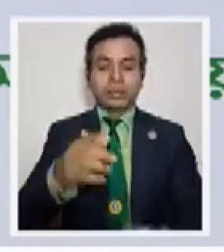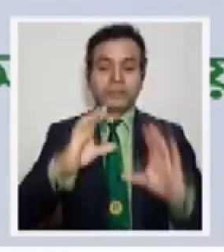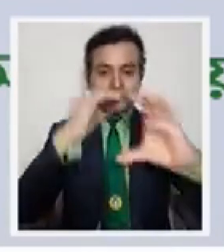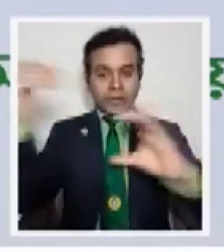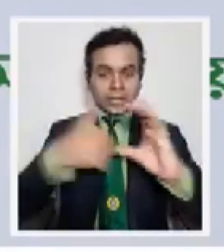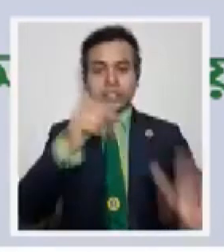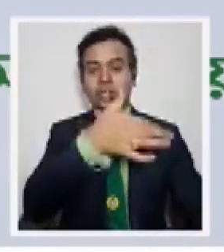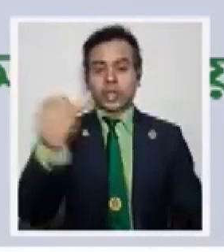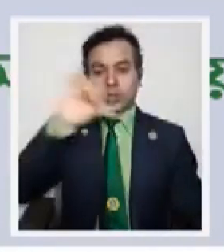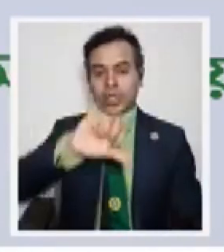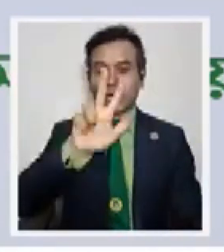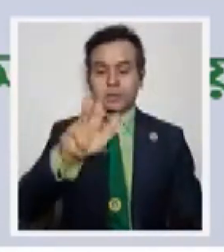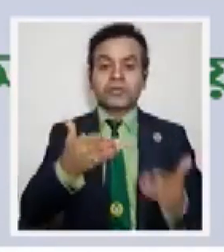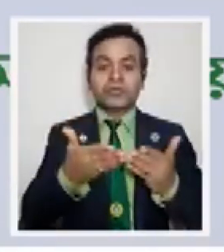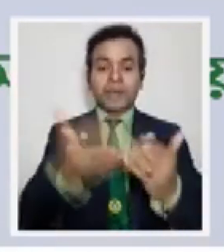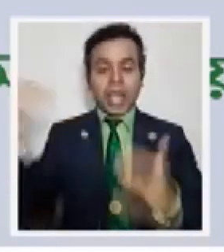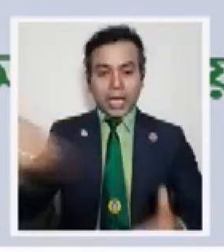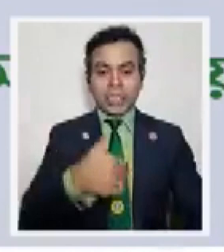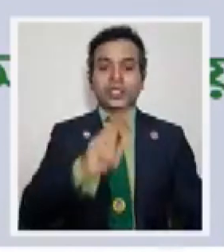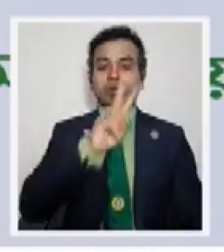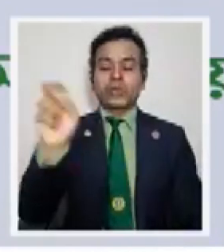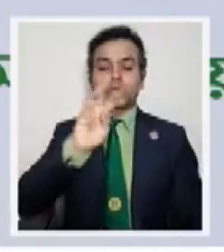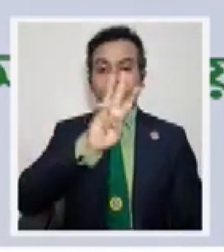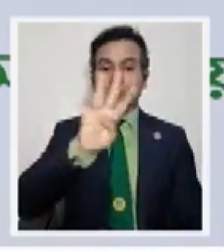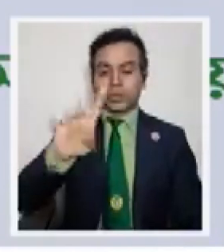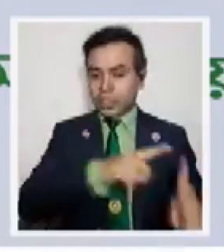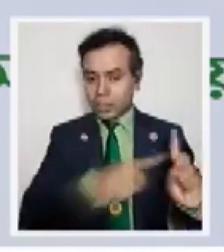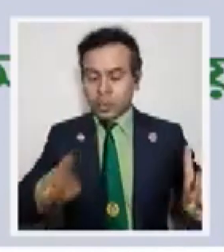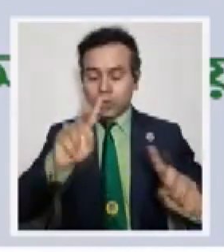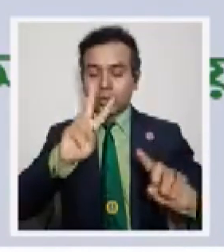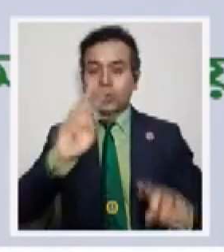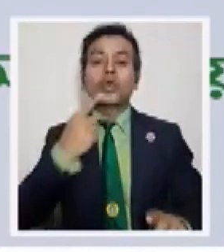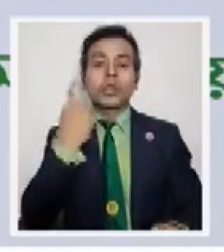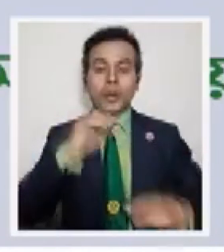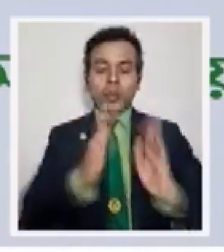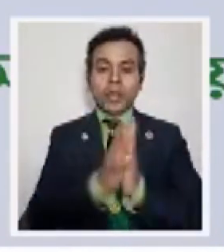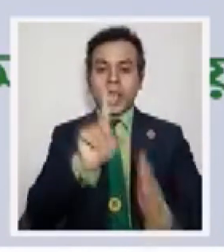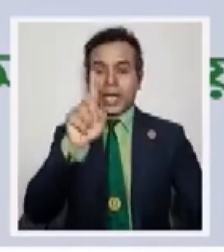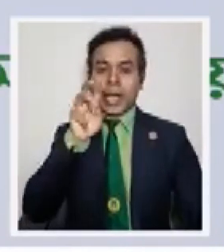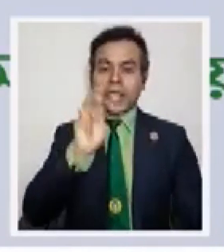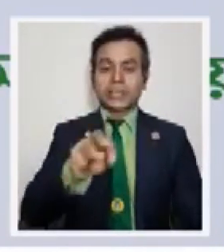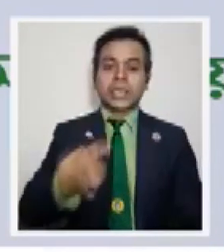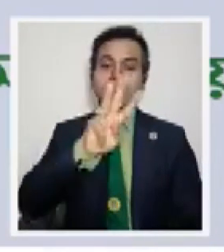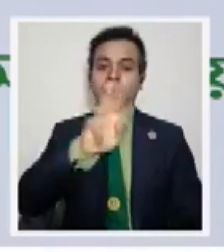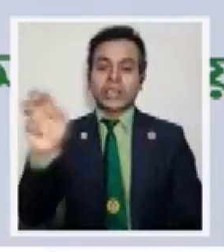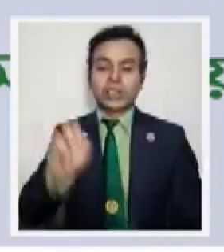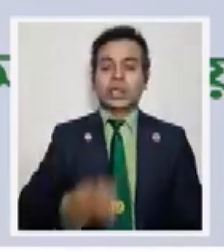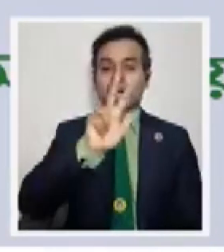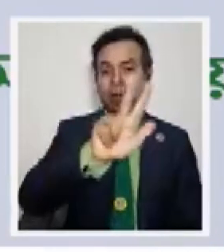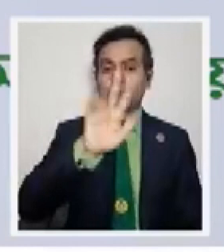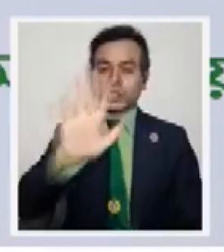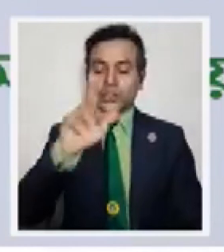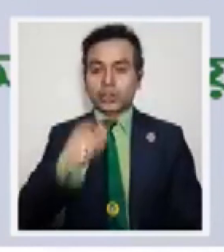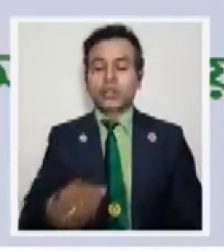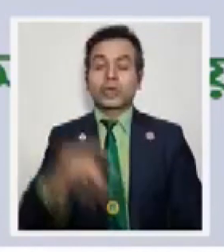স্ক্রিনিং কার্যক্রম, বিমানবন্দরে 493 জনকে গত 24 ঘন্টায় স্ক্রিনিং করা হয়েছে, স্থলবন্দরে 658 জন, সমুদ্রবন্দরে